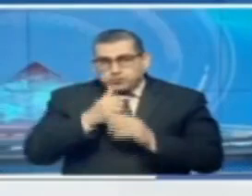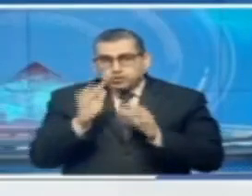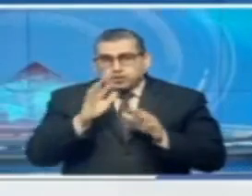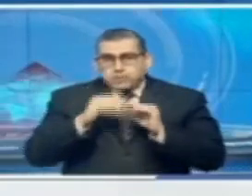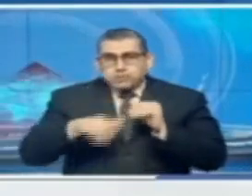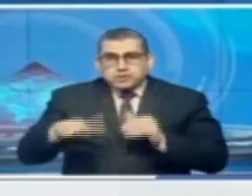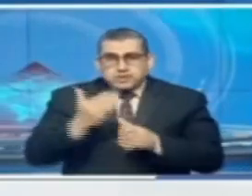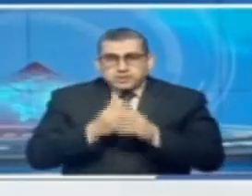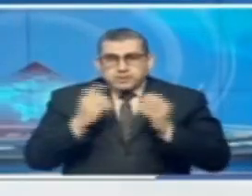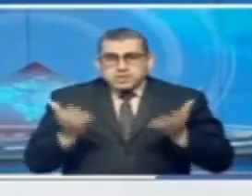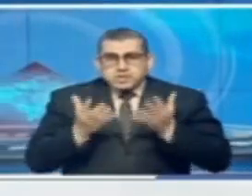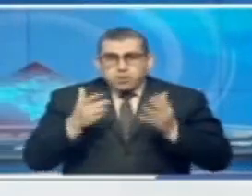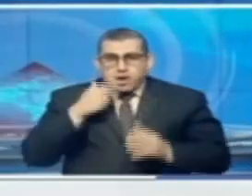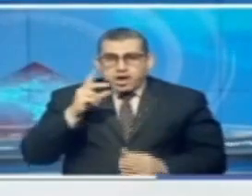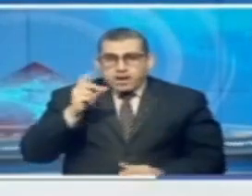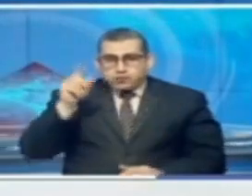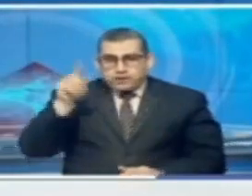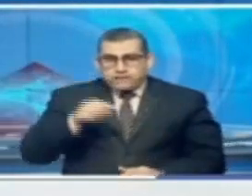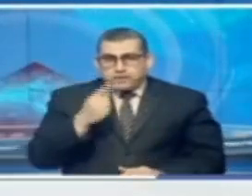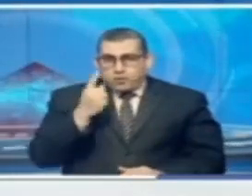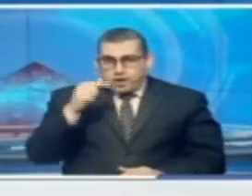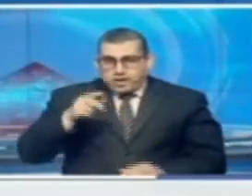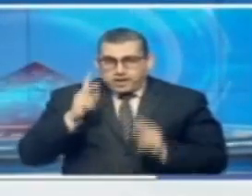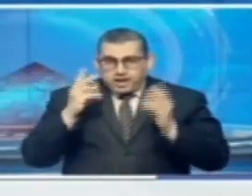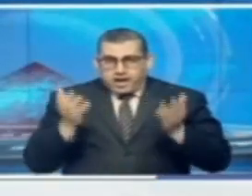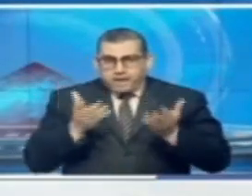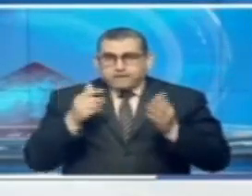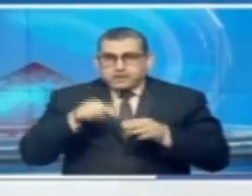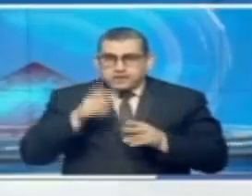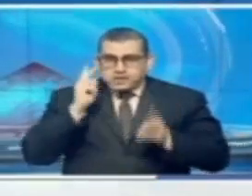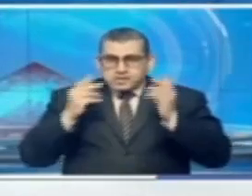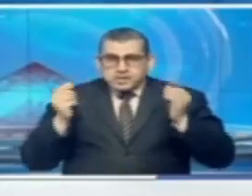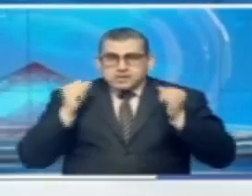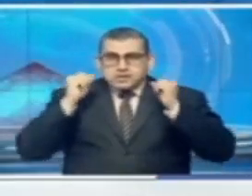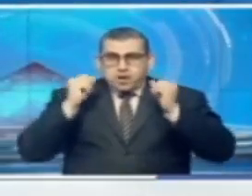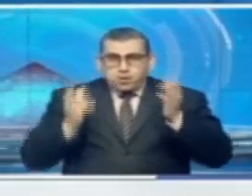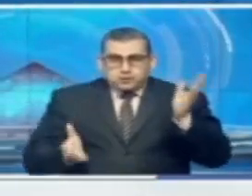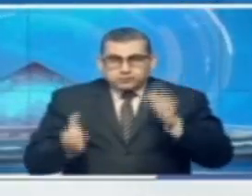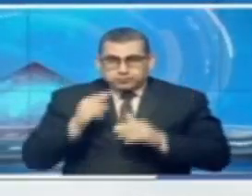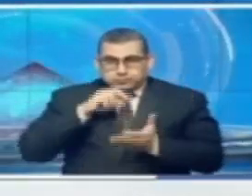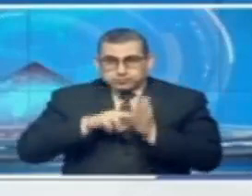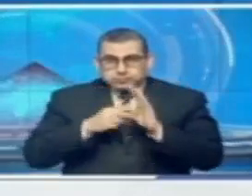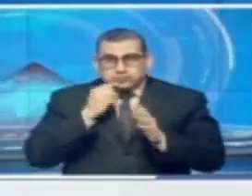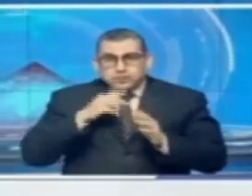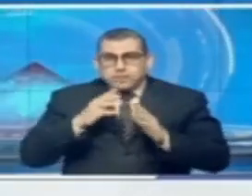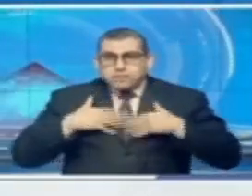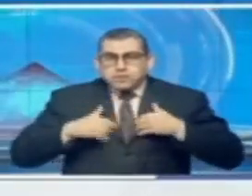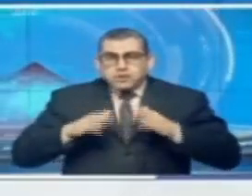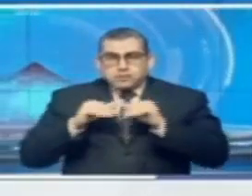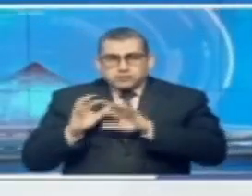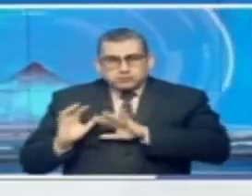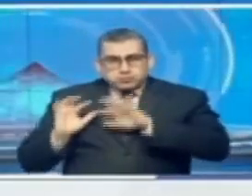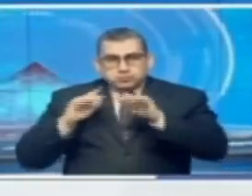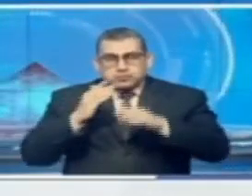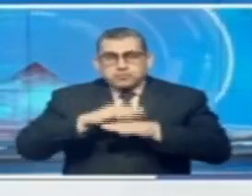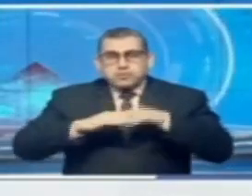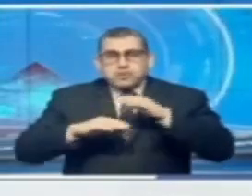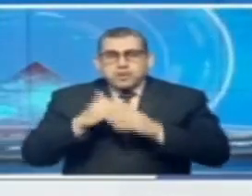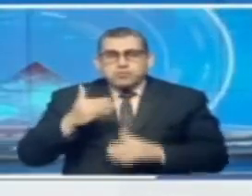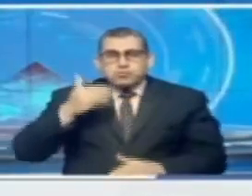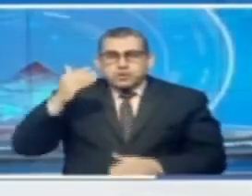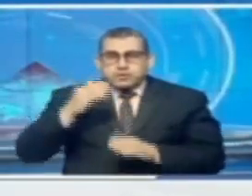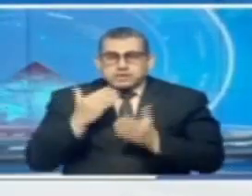بذكرى ثورة 25 من يناير، مؤكدا أنها عبرت عن تطلع المصريين لبناء مستقبل